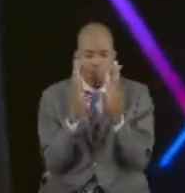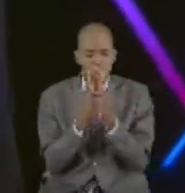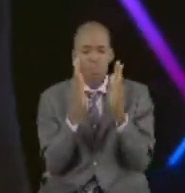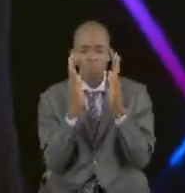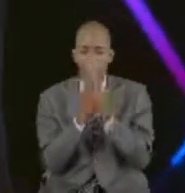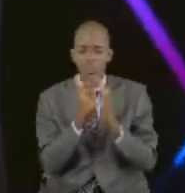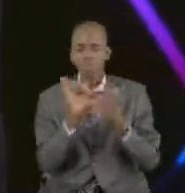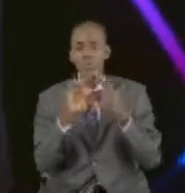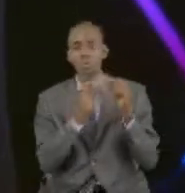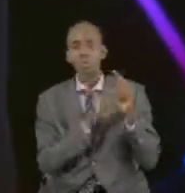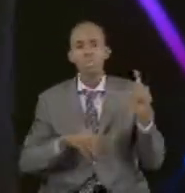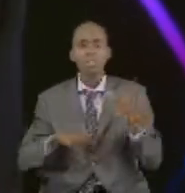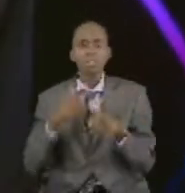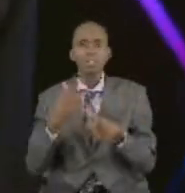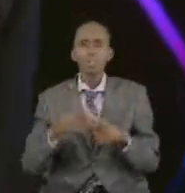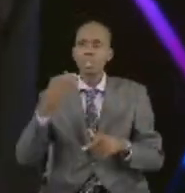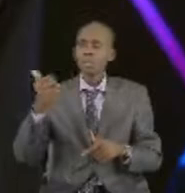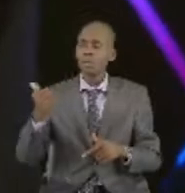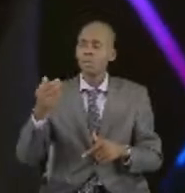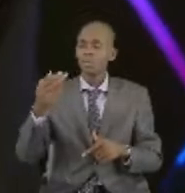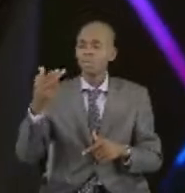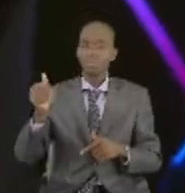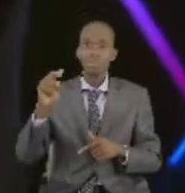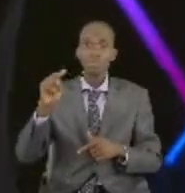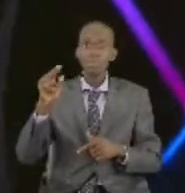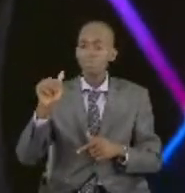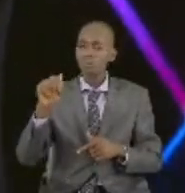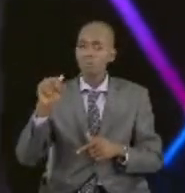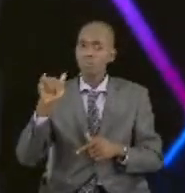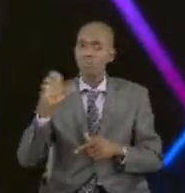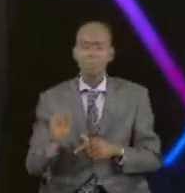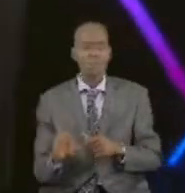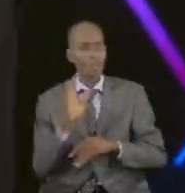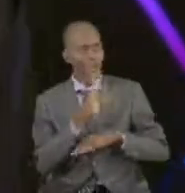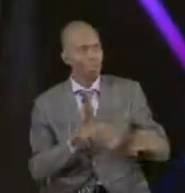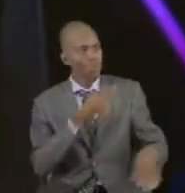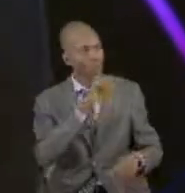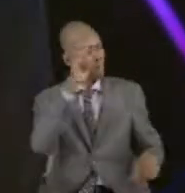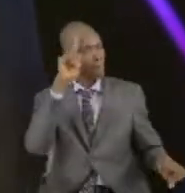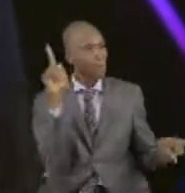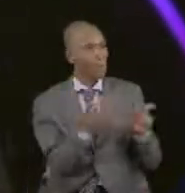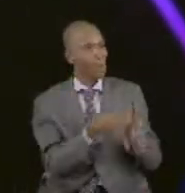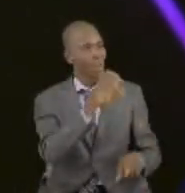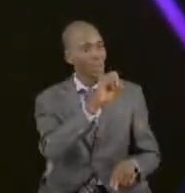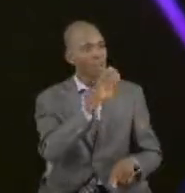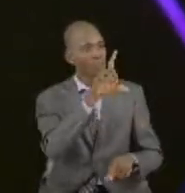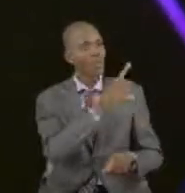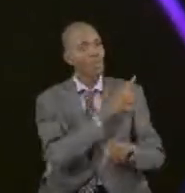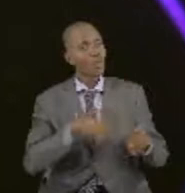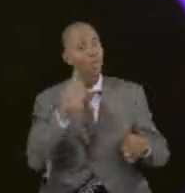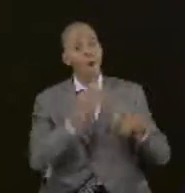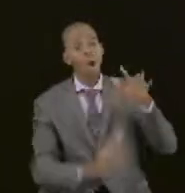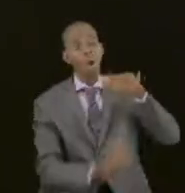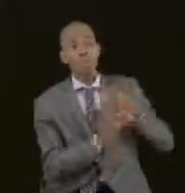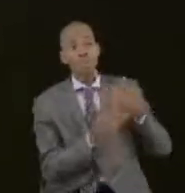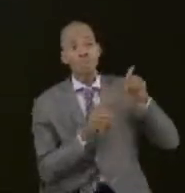seniors 1 année s est venu il était converti des freins sur le le seigneur qui étaient apparues sur